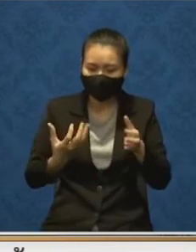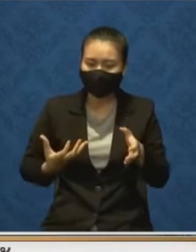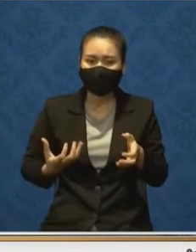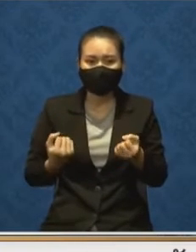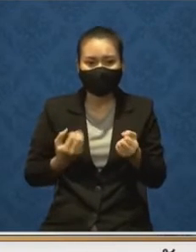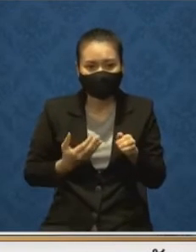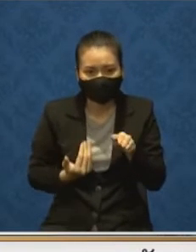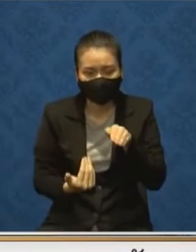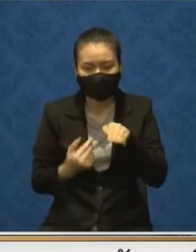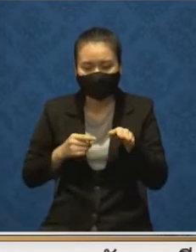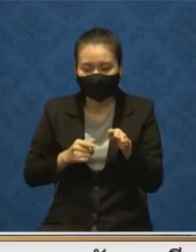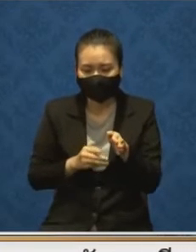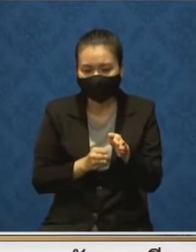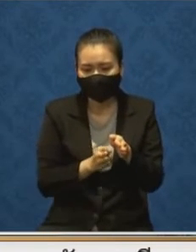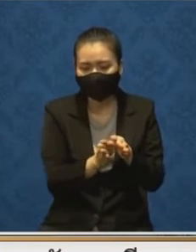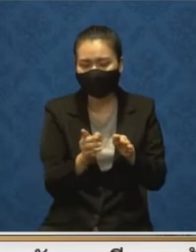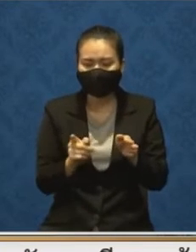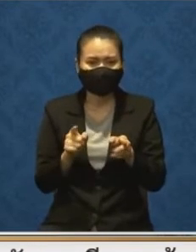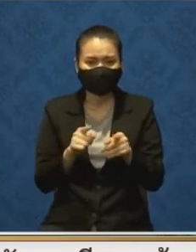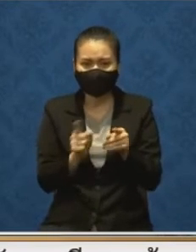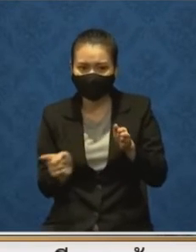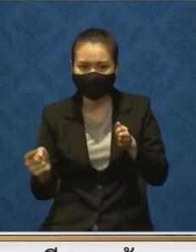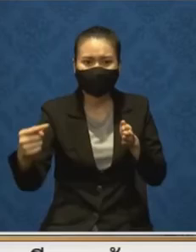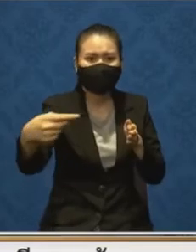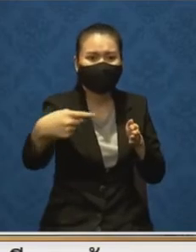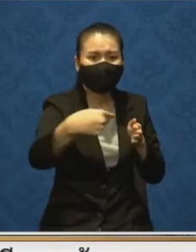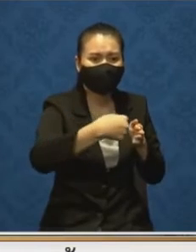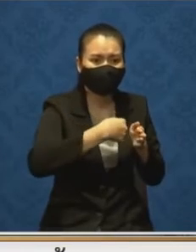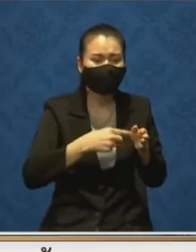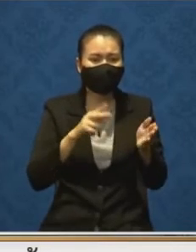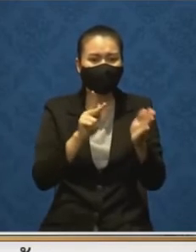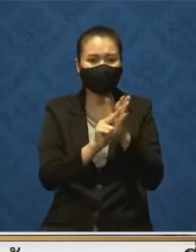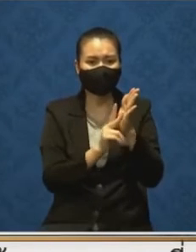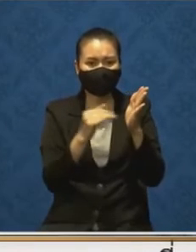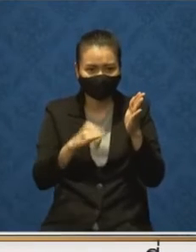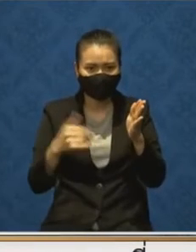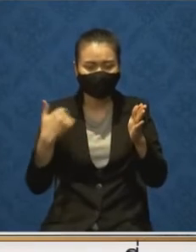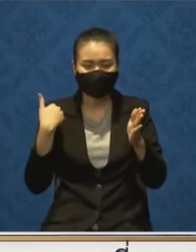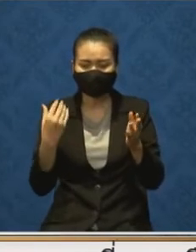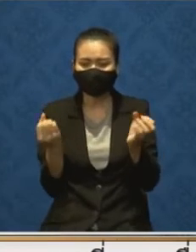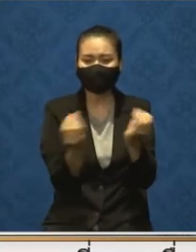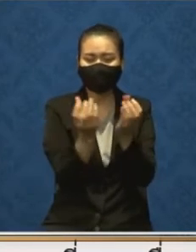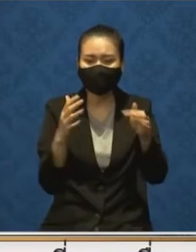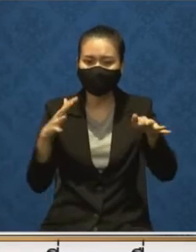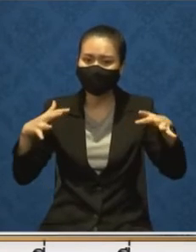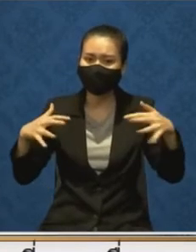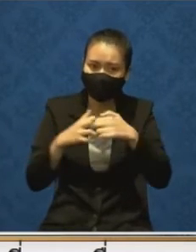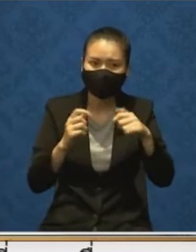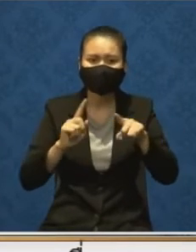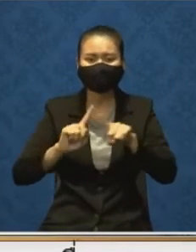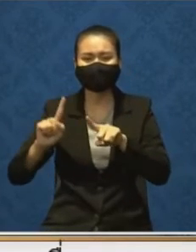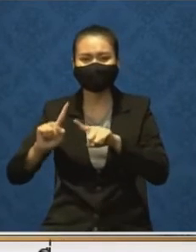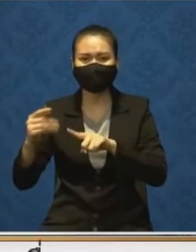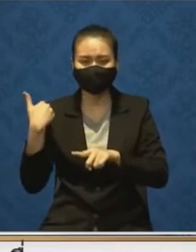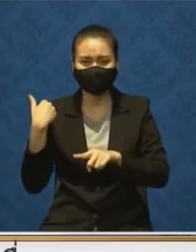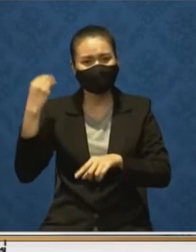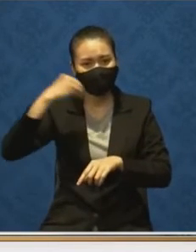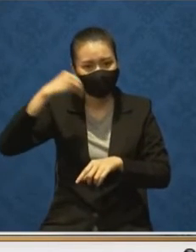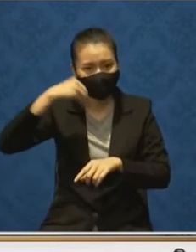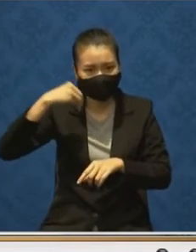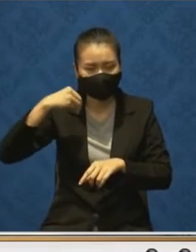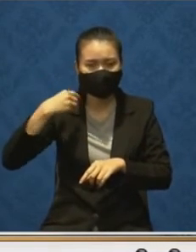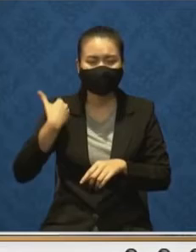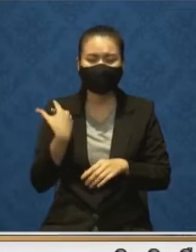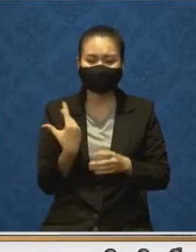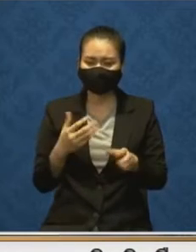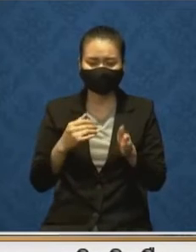ก็ย้อนสอนสวนเลนเกิดปัญหาอุบัติเหตุกับพี่น้องประชาชนอยู่บ่อยๆแล้วก็เกิด